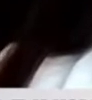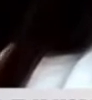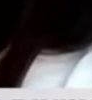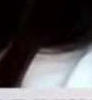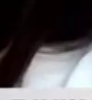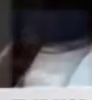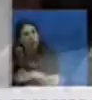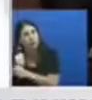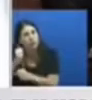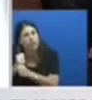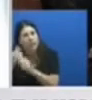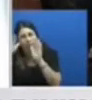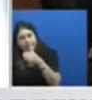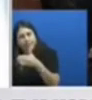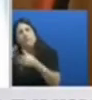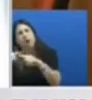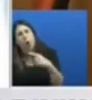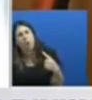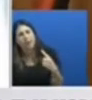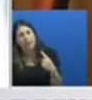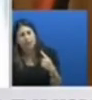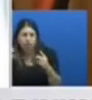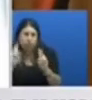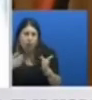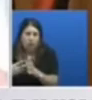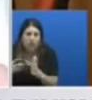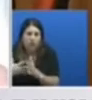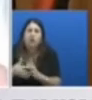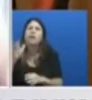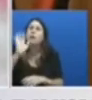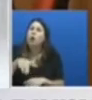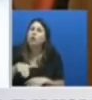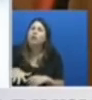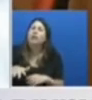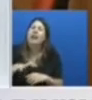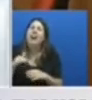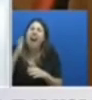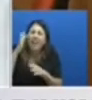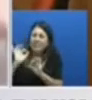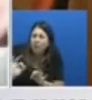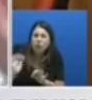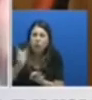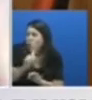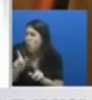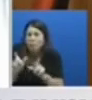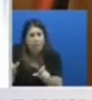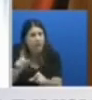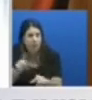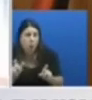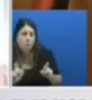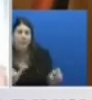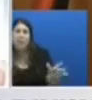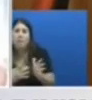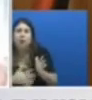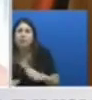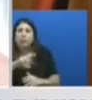הכבוד כל מיני אנשים שמנסים לנתח אותי הם לא ממש הצליחו כל פעם חושבים אני ככה אני ככה אני ככה אני יש לי דבר אחד שמוליך אותי צב